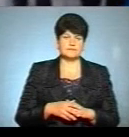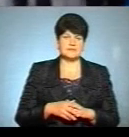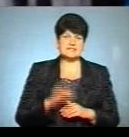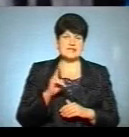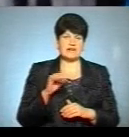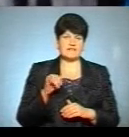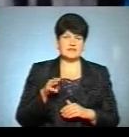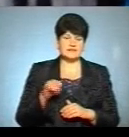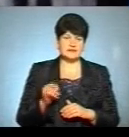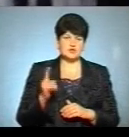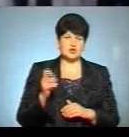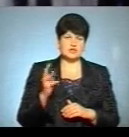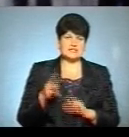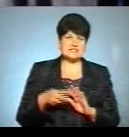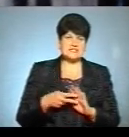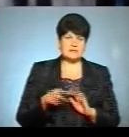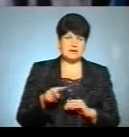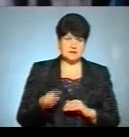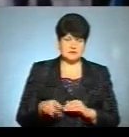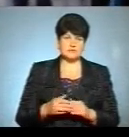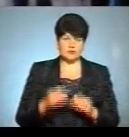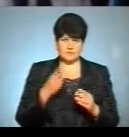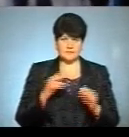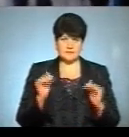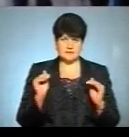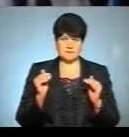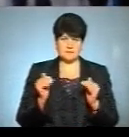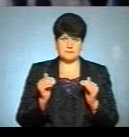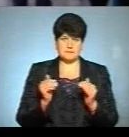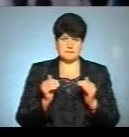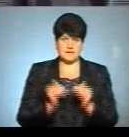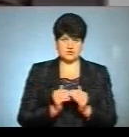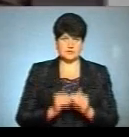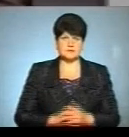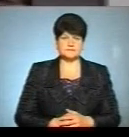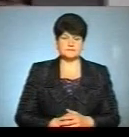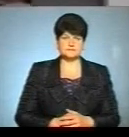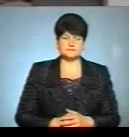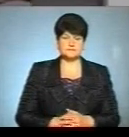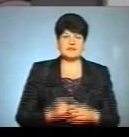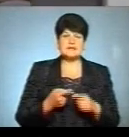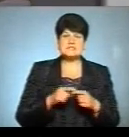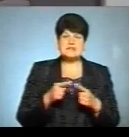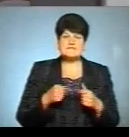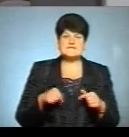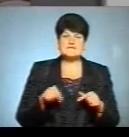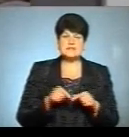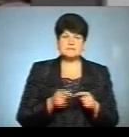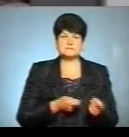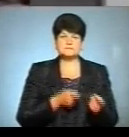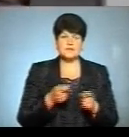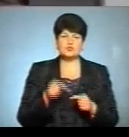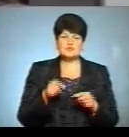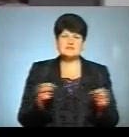і за квітень 137 літрів. Тобто зменшується, йде динаміка до зменшення. Це відділ експедиції. Тут